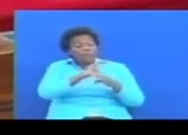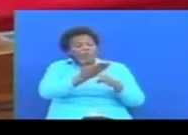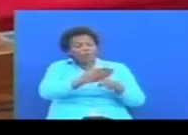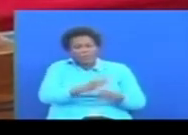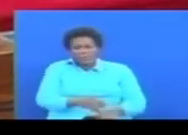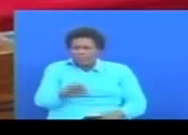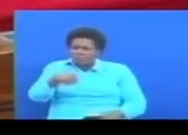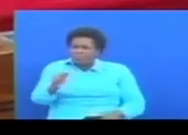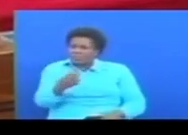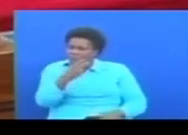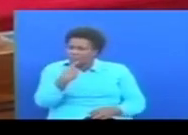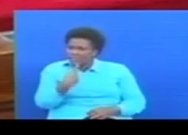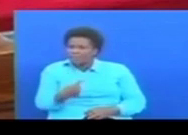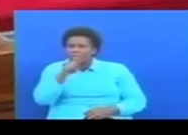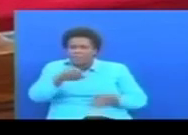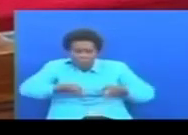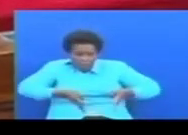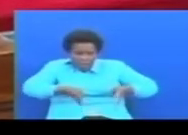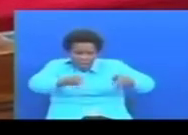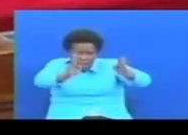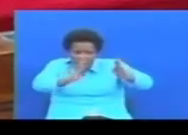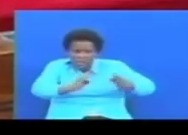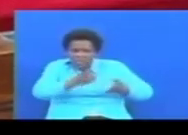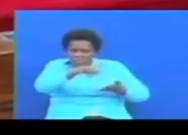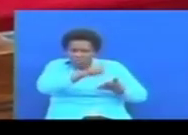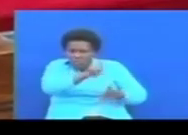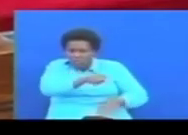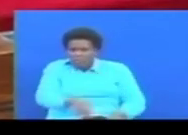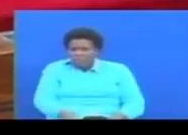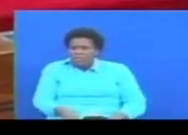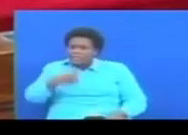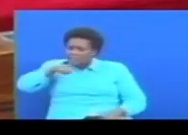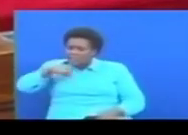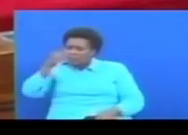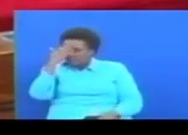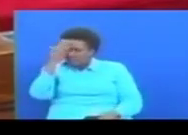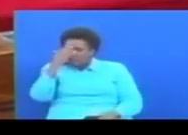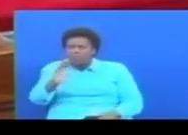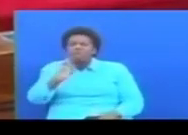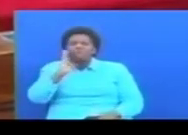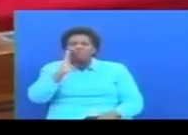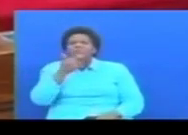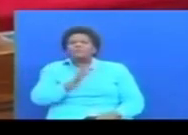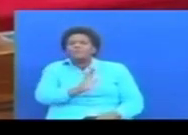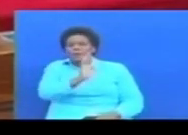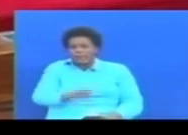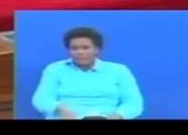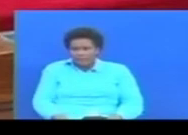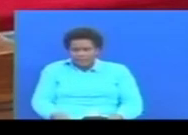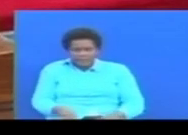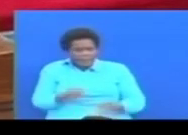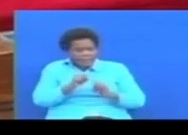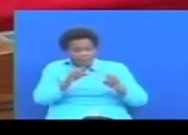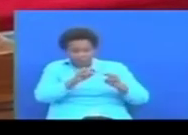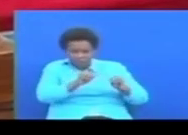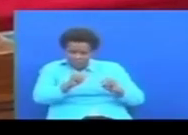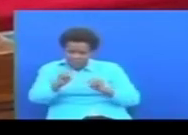mbunge barabarani, tunaamini kwamba kinahitajika kuendelea kutoa huduma kwa wananchi. Lakini kuhusiana na swali lake la